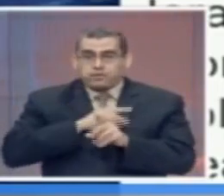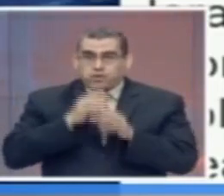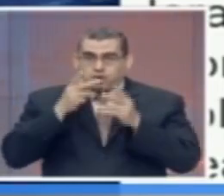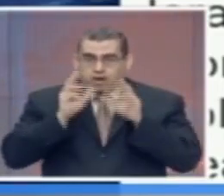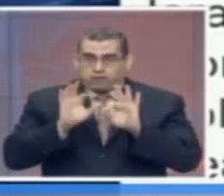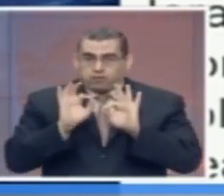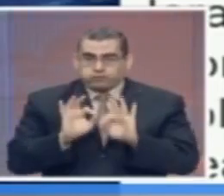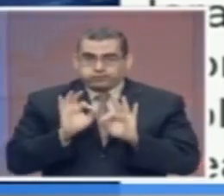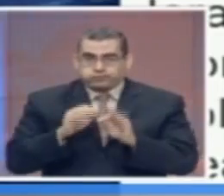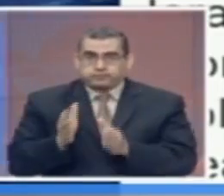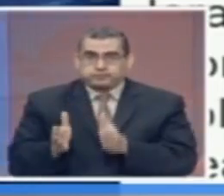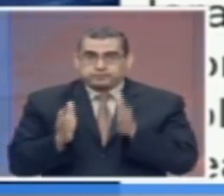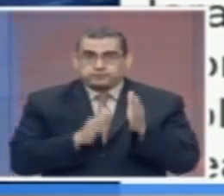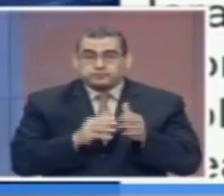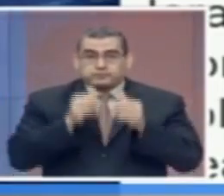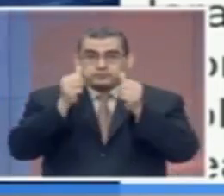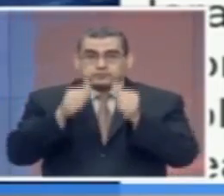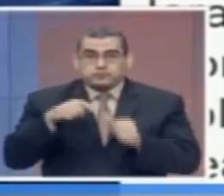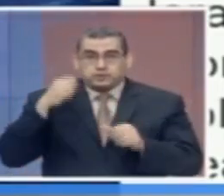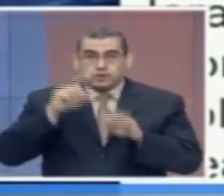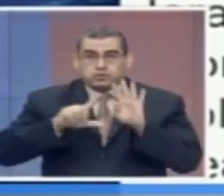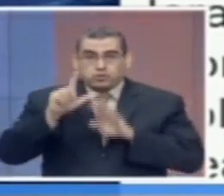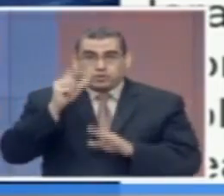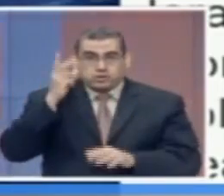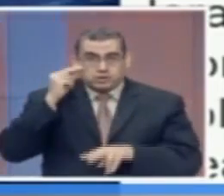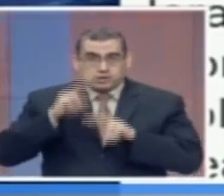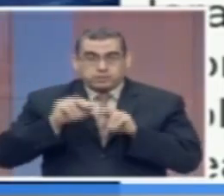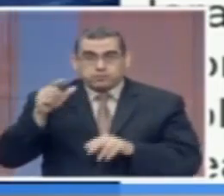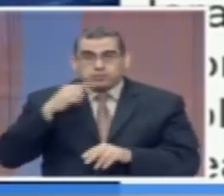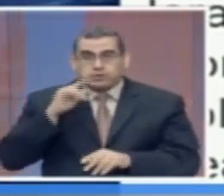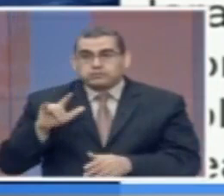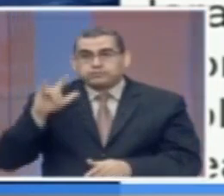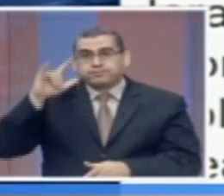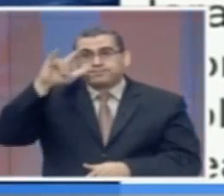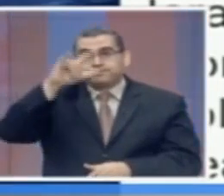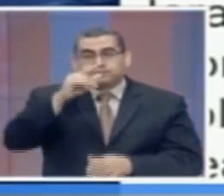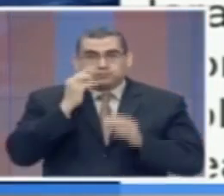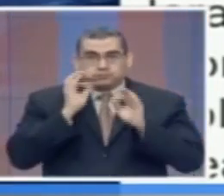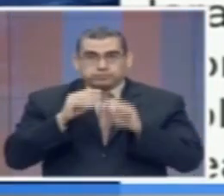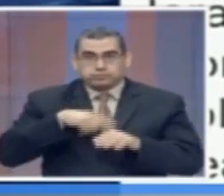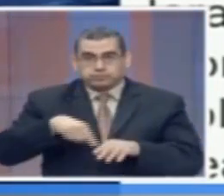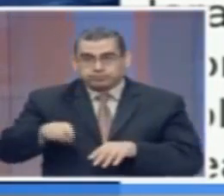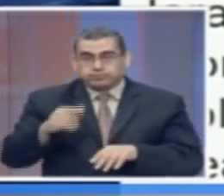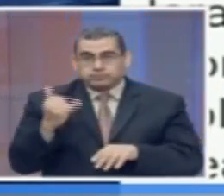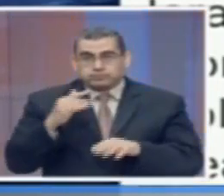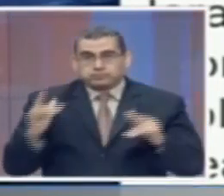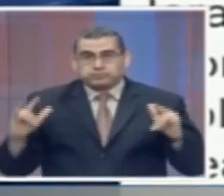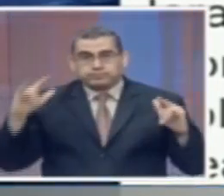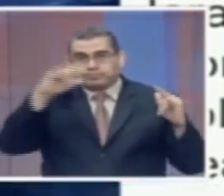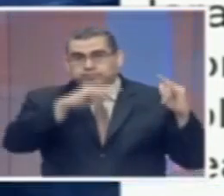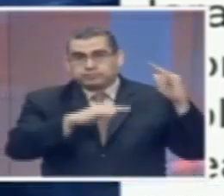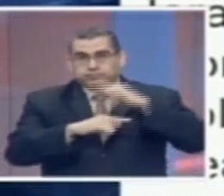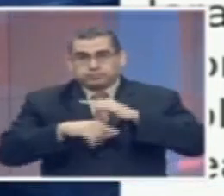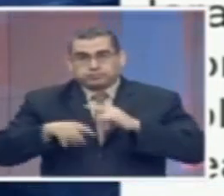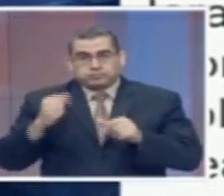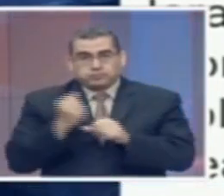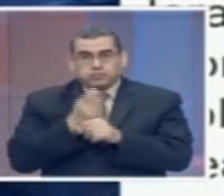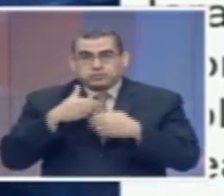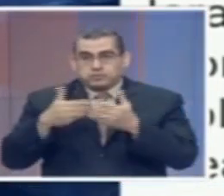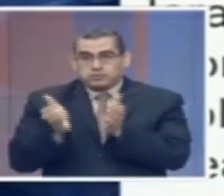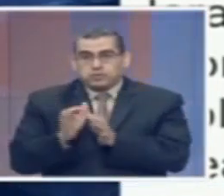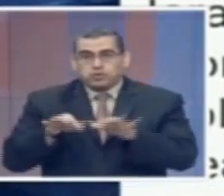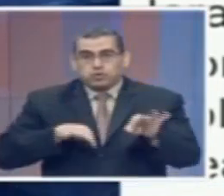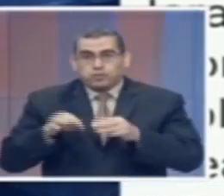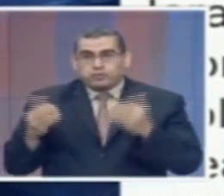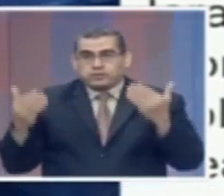الفلسطينية. من جانبه أعلن رئيس الوزراء الإسرائيلي أن رحلات مباشرة سيتم تسييرها بين البلدين، إضافة لفتح